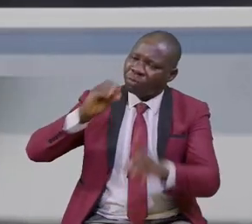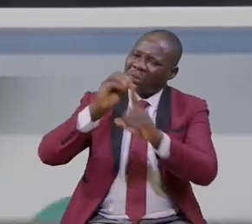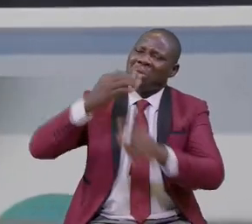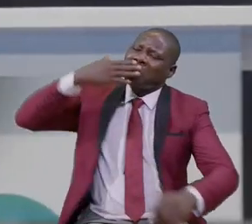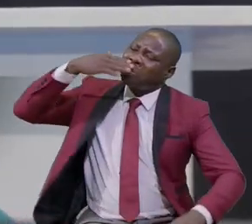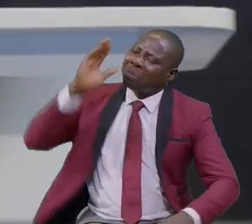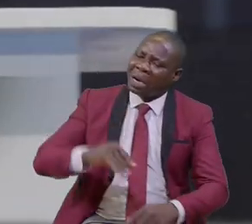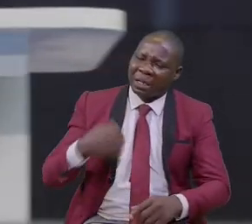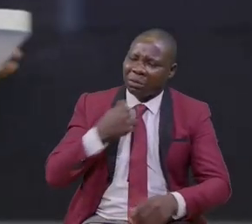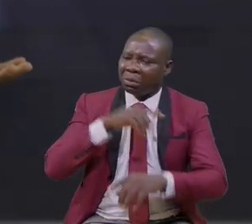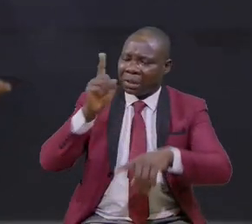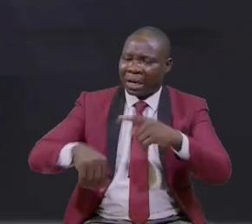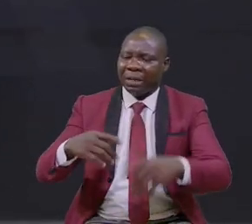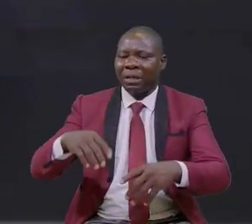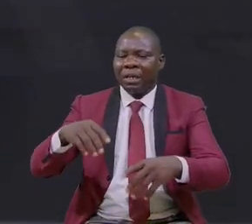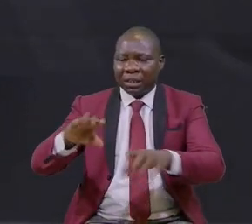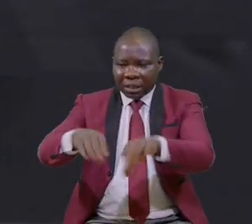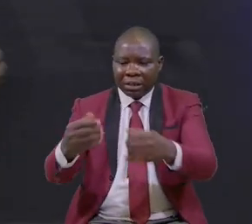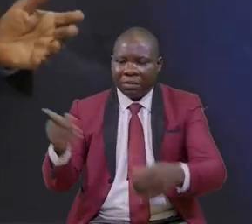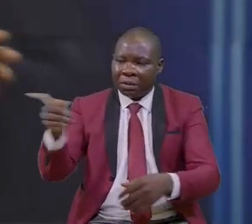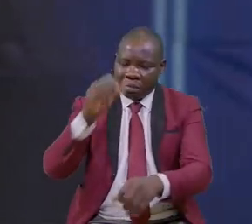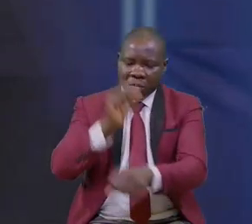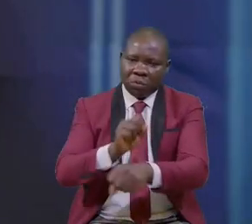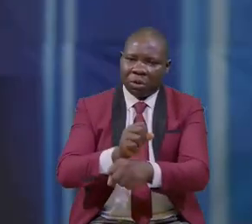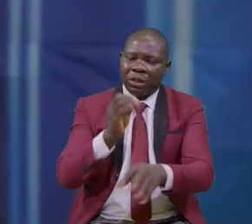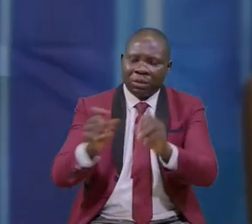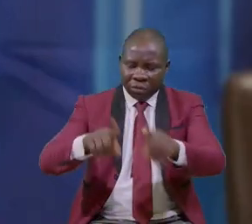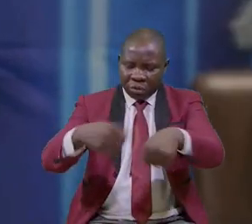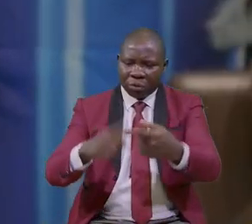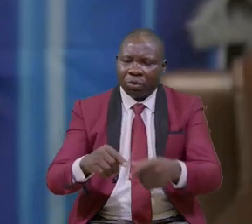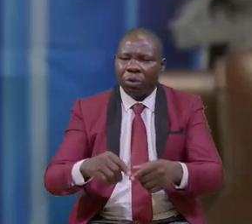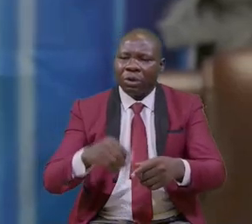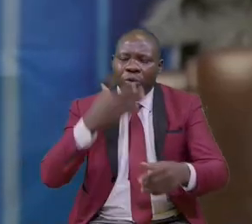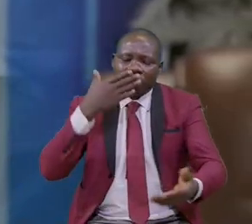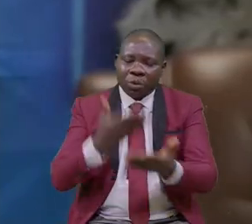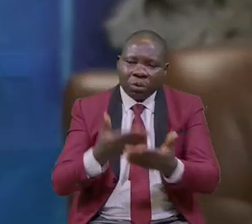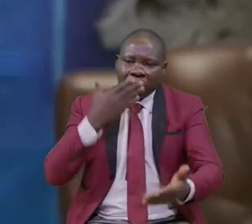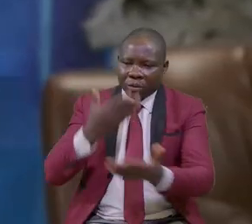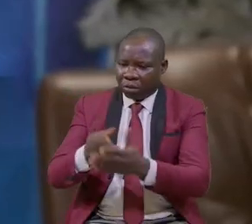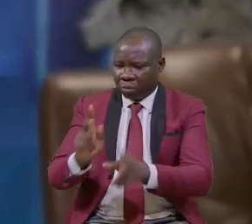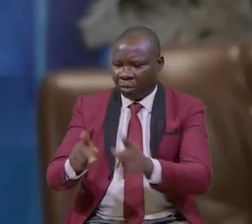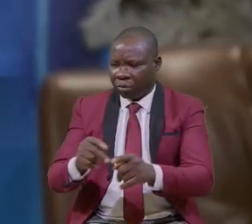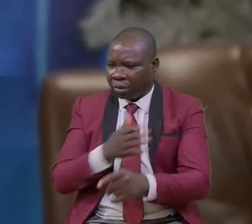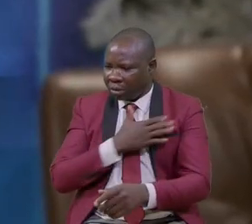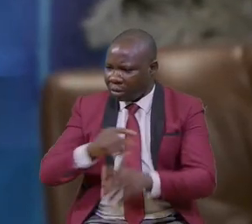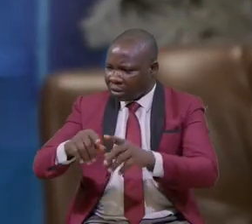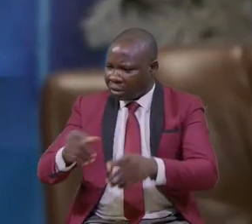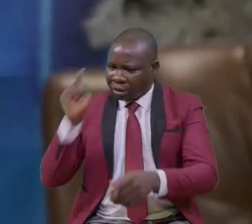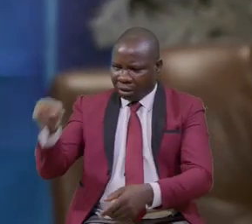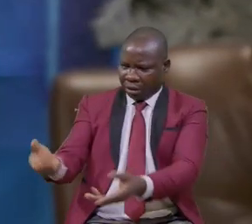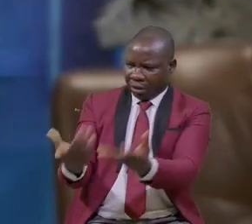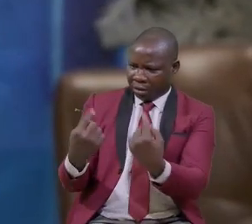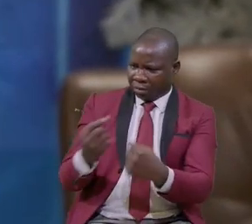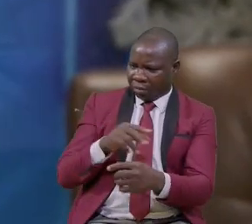va vers des gens civilisés, vers des gens gentils, il vient et on vérifie les